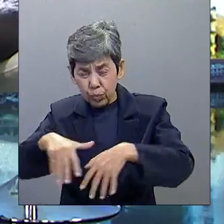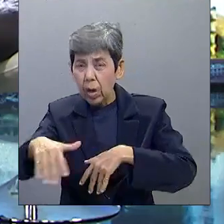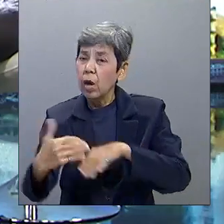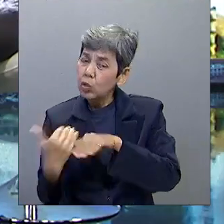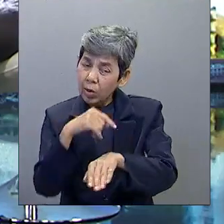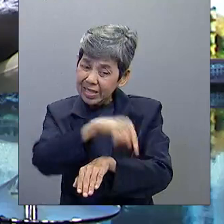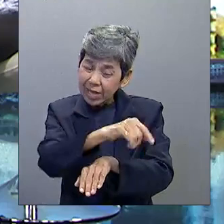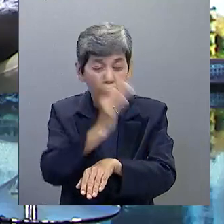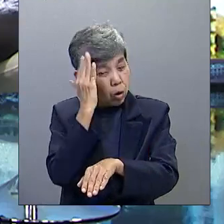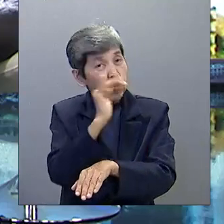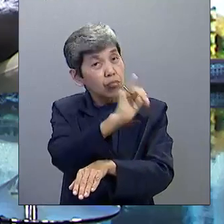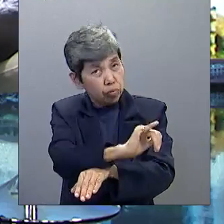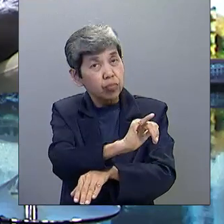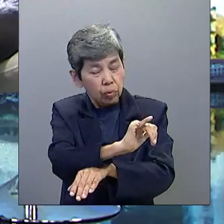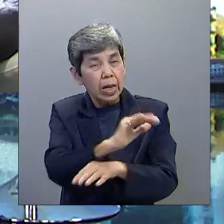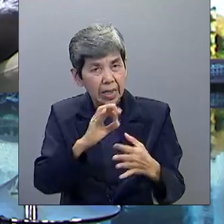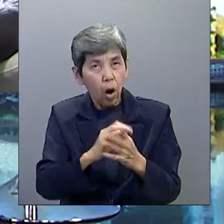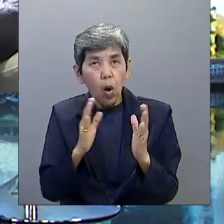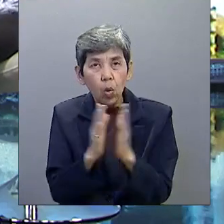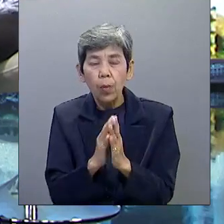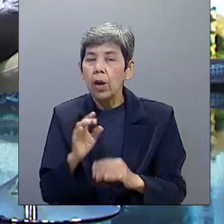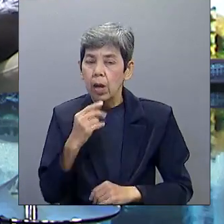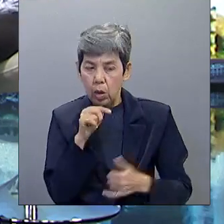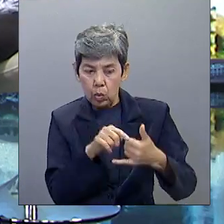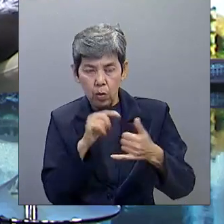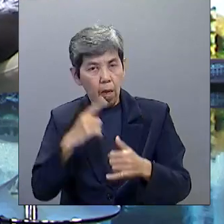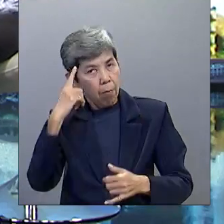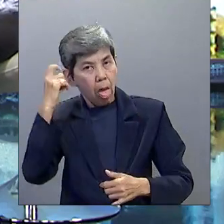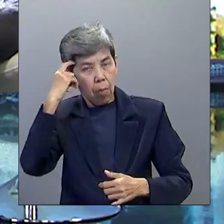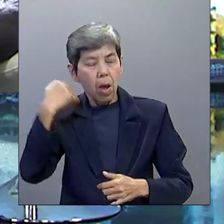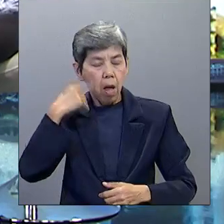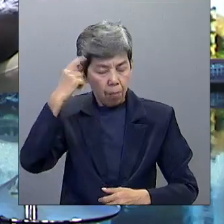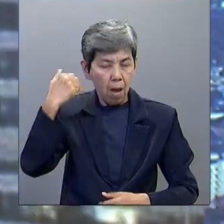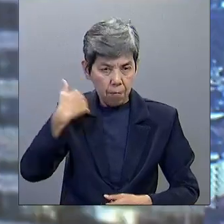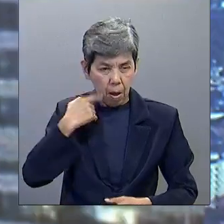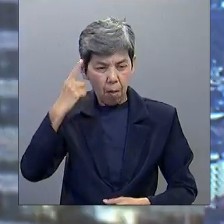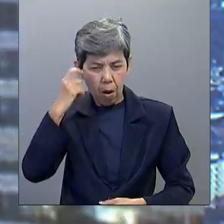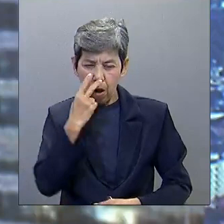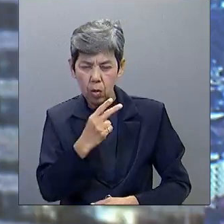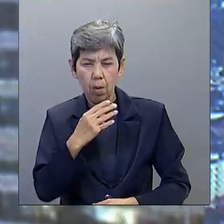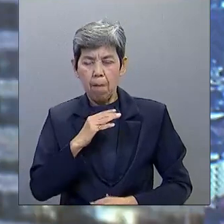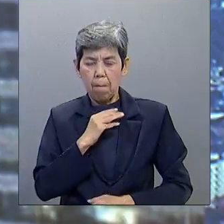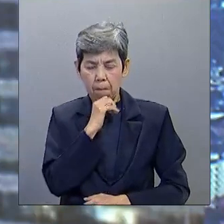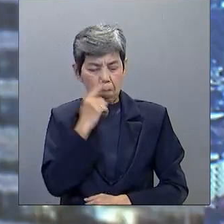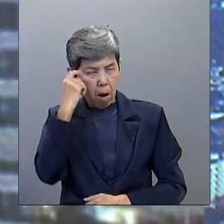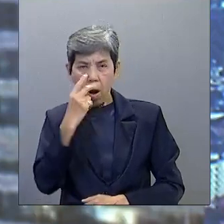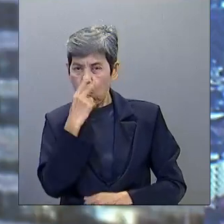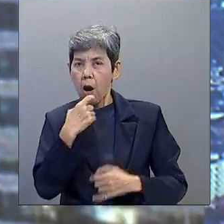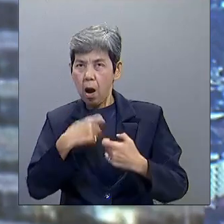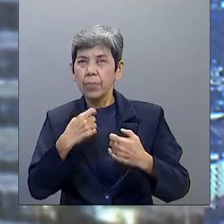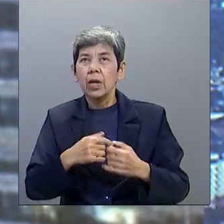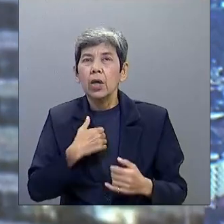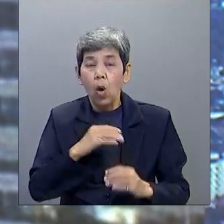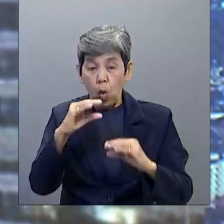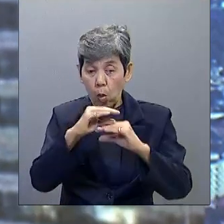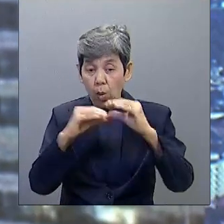จะเป็นกายก็เป็นจิตด้วยอีกส่วนหนึ่งก็คือ 60% ในถนนเนี่ยคือผู้ป่วยจิตที่แสดงอาการแล้วไม่แสดงอาการก็ในโ